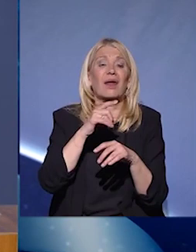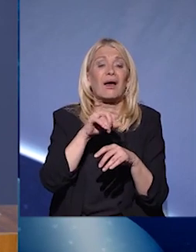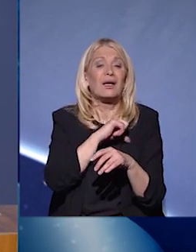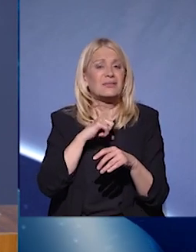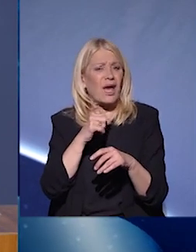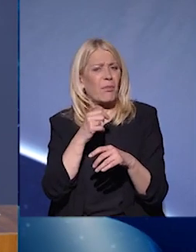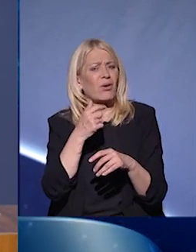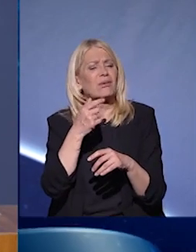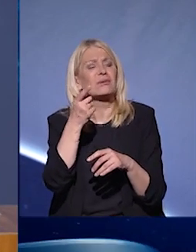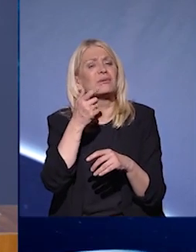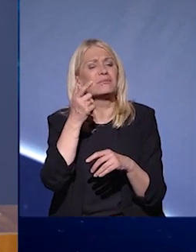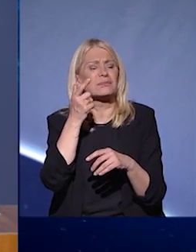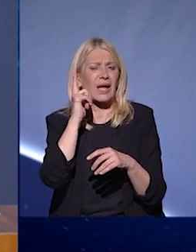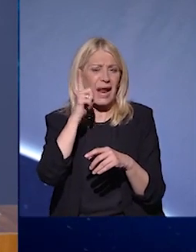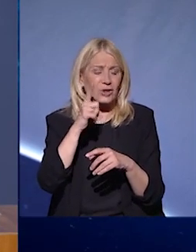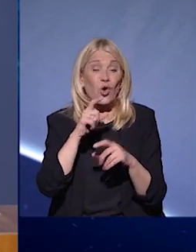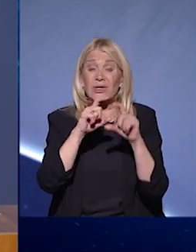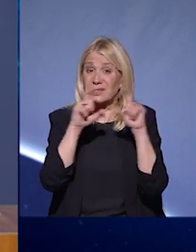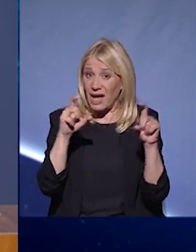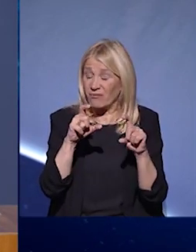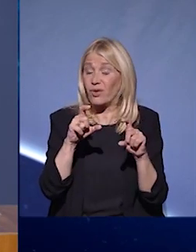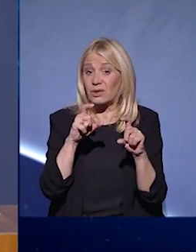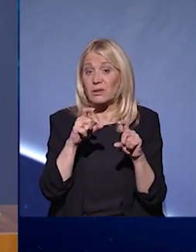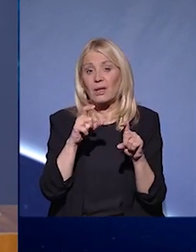u okviru samog gradskog zavoda, znači praktično se